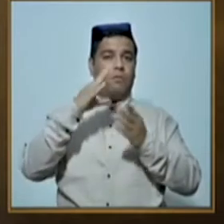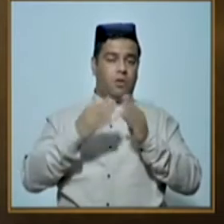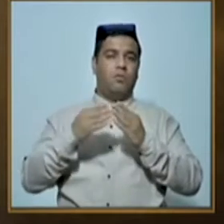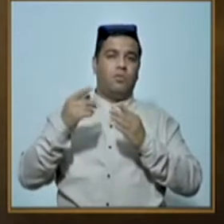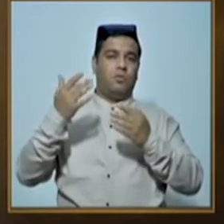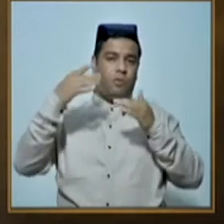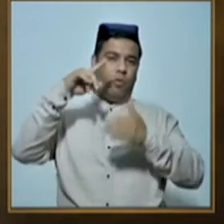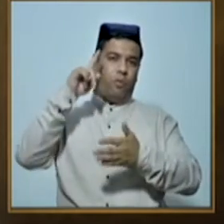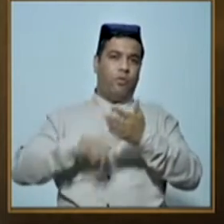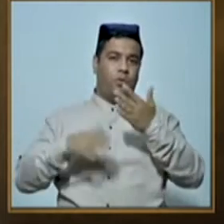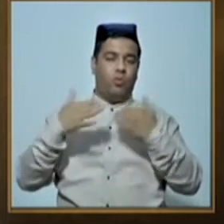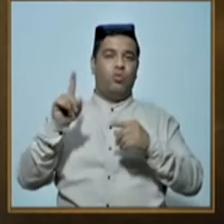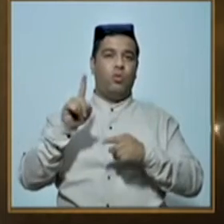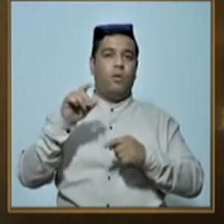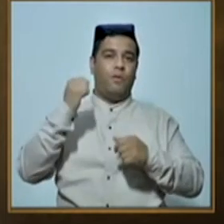uçtu.